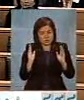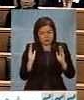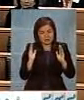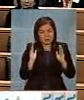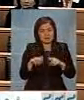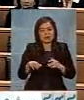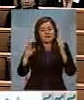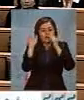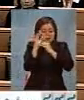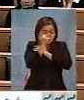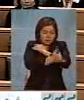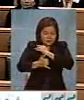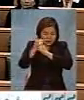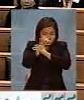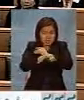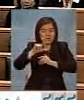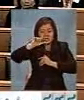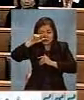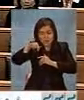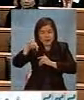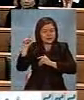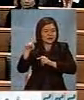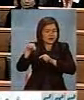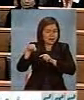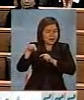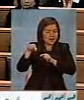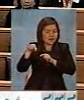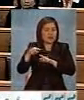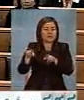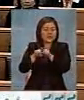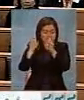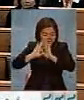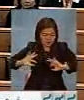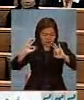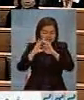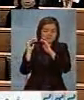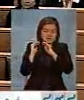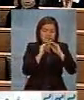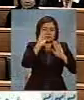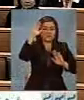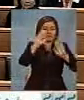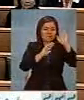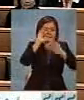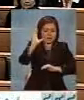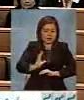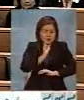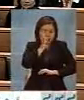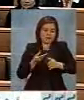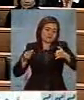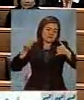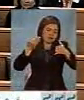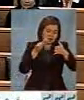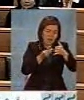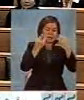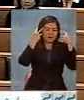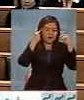ศนิวซีแลนด์ที่ให้ความสำคัญกับประชาธิปไตยให้ปริญญากิตติมศักดิ์กับนายกรัฐมนตรีหญิงค